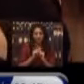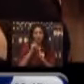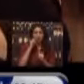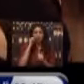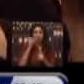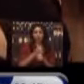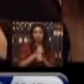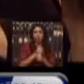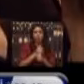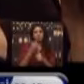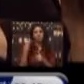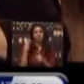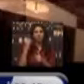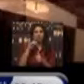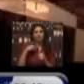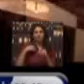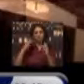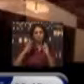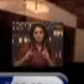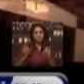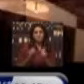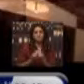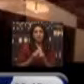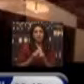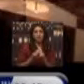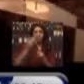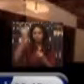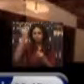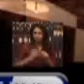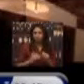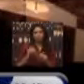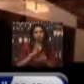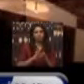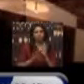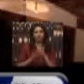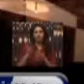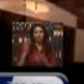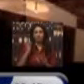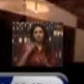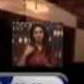طلب مني اني ما سافرش برجعش،